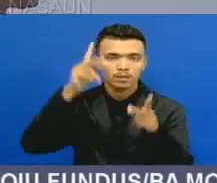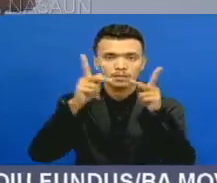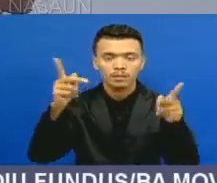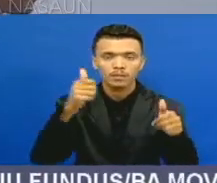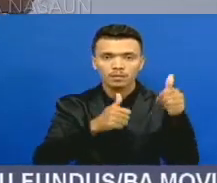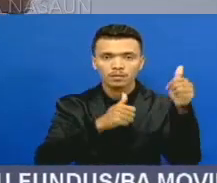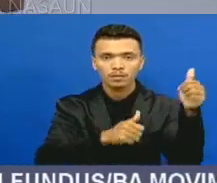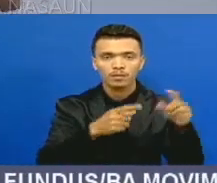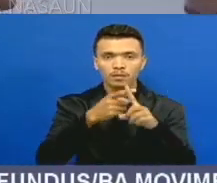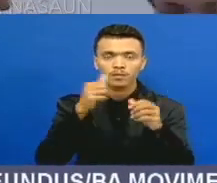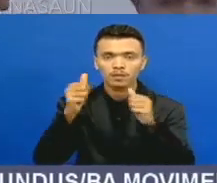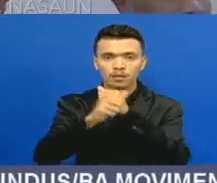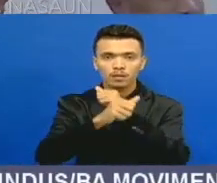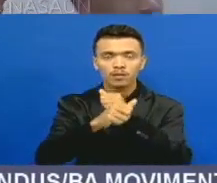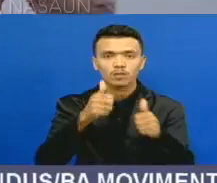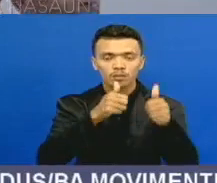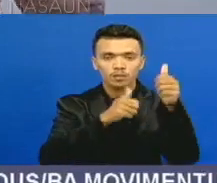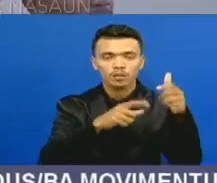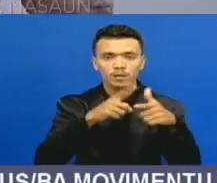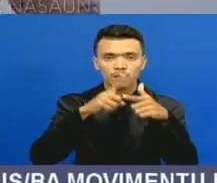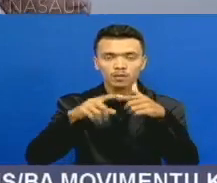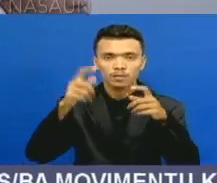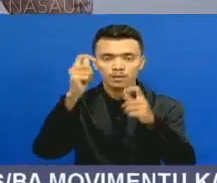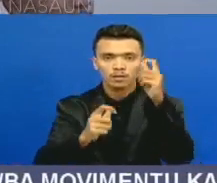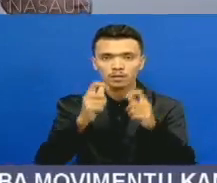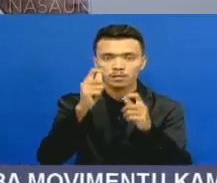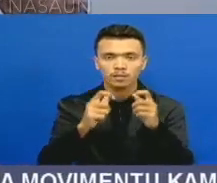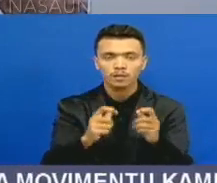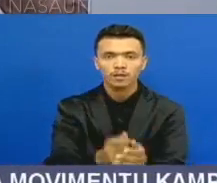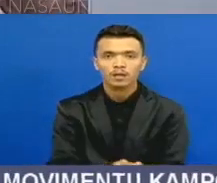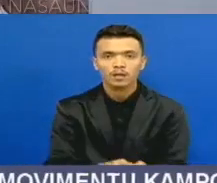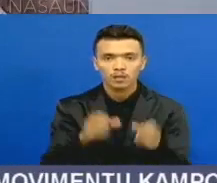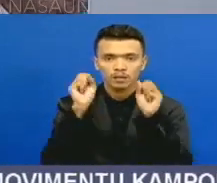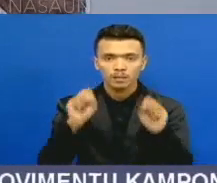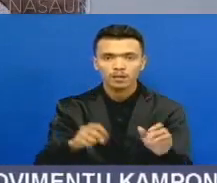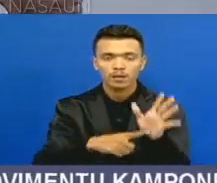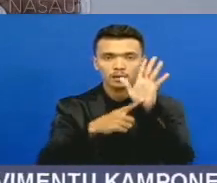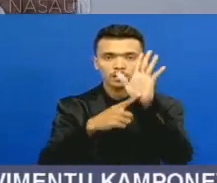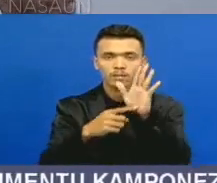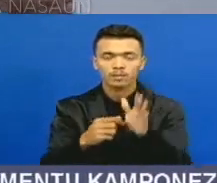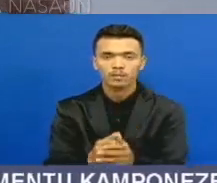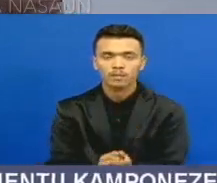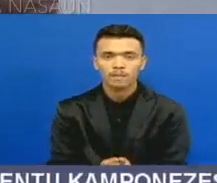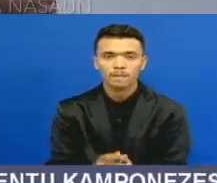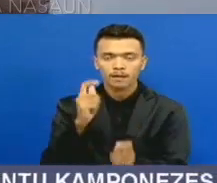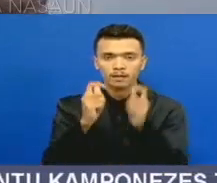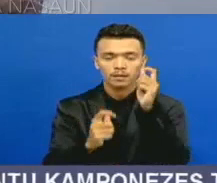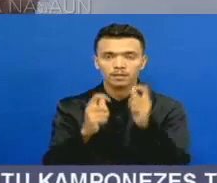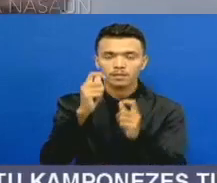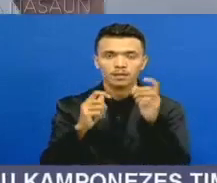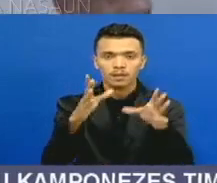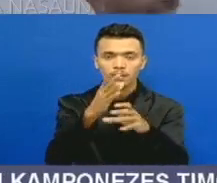dopo parte Arguido cumpri, hototia, dopo il tribunale di lì remette mai il tribunale recurso per atto pronunciare. Significa che ora il tribunale recurso